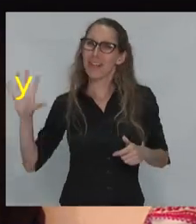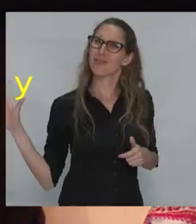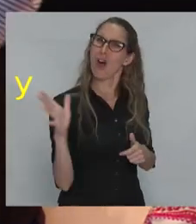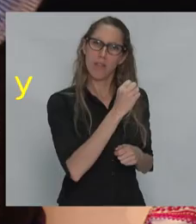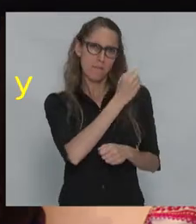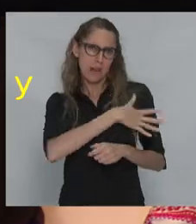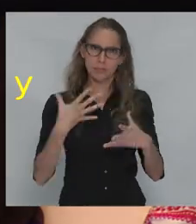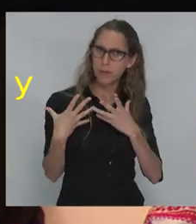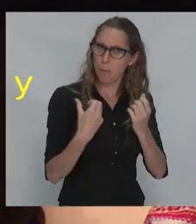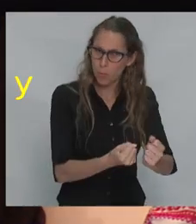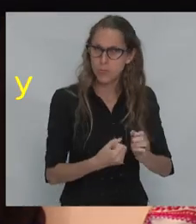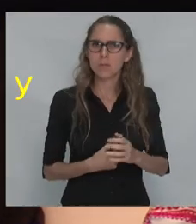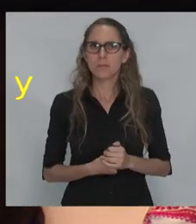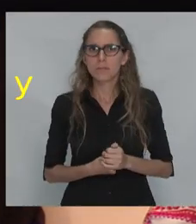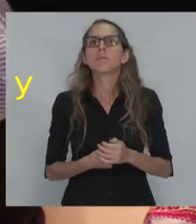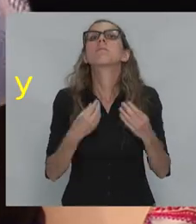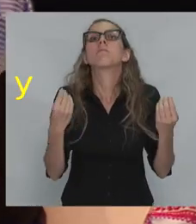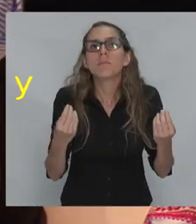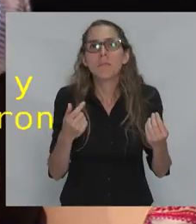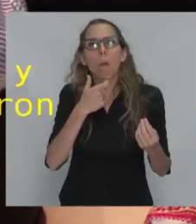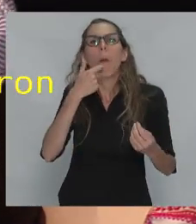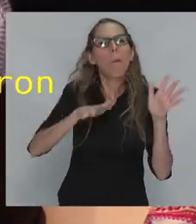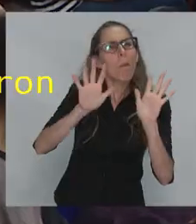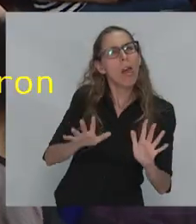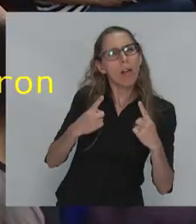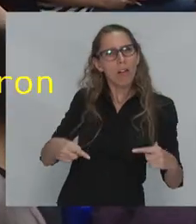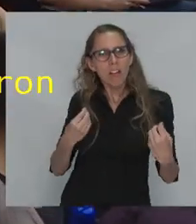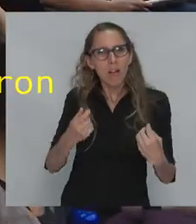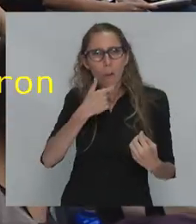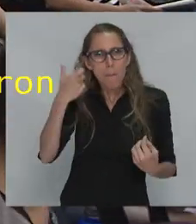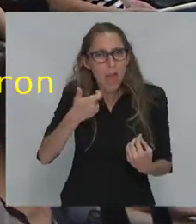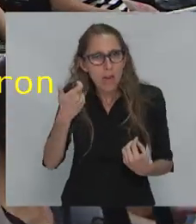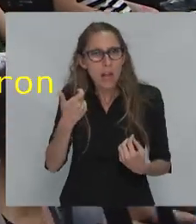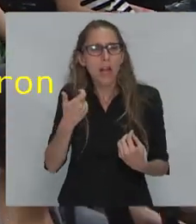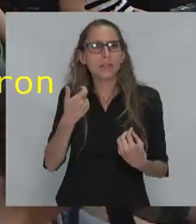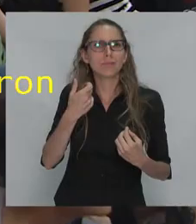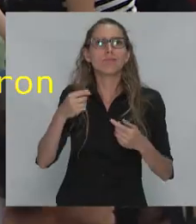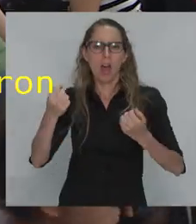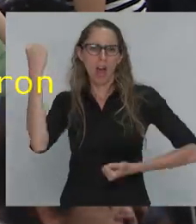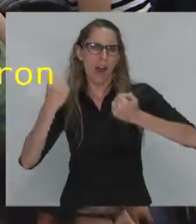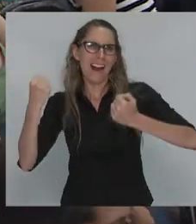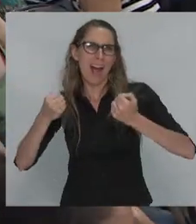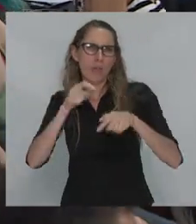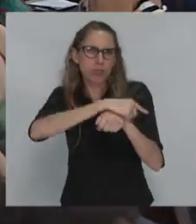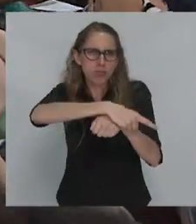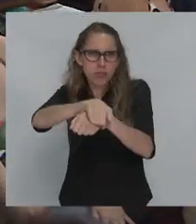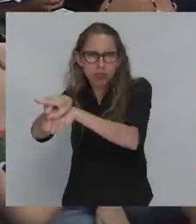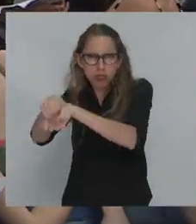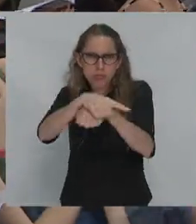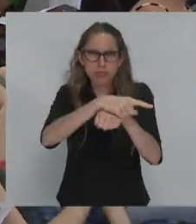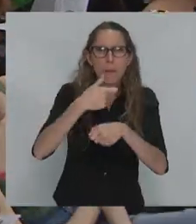à des chars, à des blindés, à des jeeps, à des armes de guerre. Un caillou ne peut pas détruire un